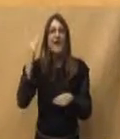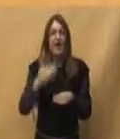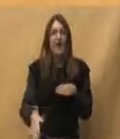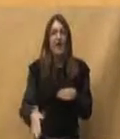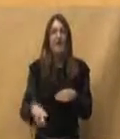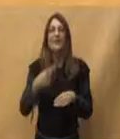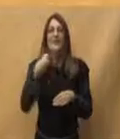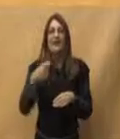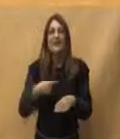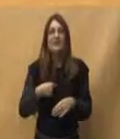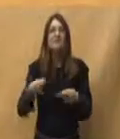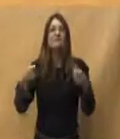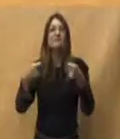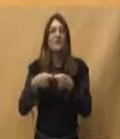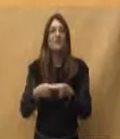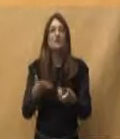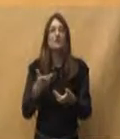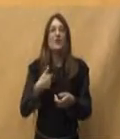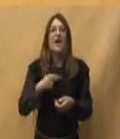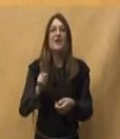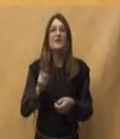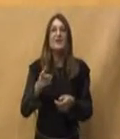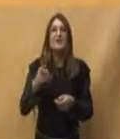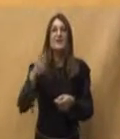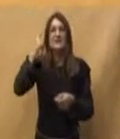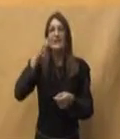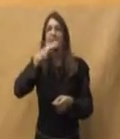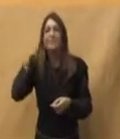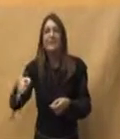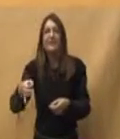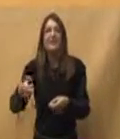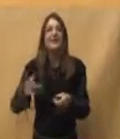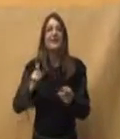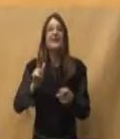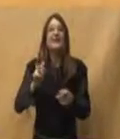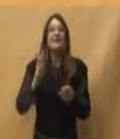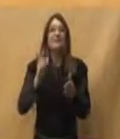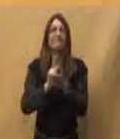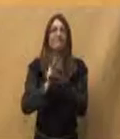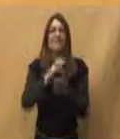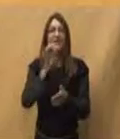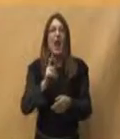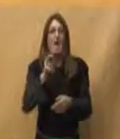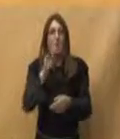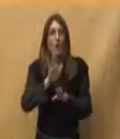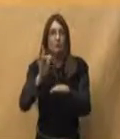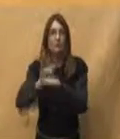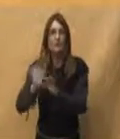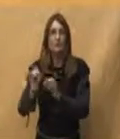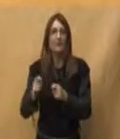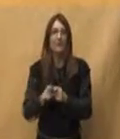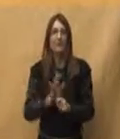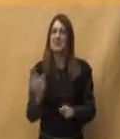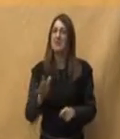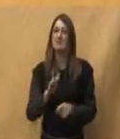završetak rekli nešto našim gledateljima što ja nisam uspjela vas pitati ili što nisam uspjela reći, mada smo sve dotaknuli pomalo? Ja mislim da smo